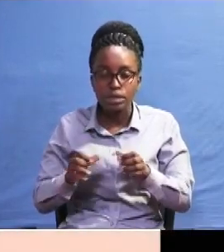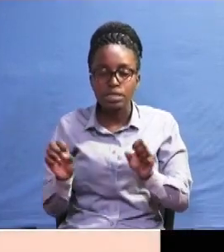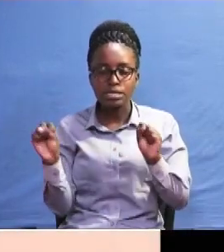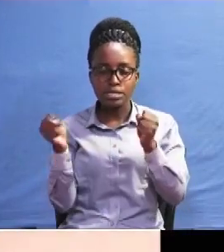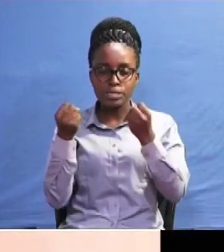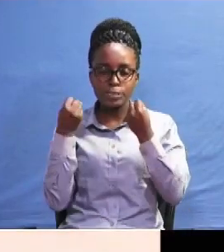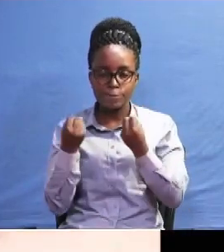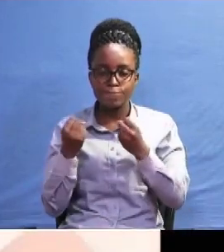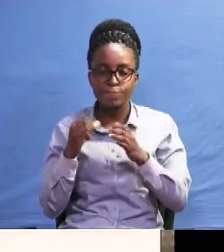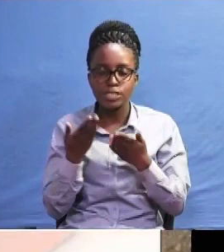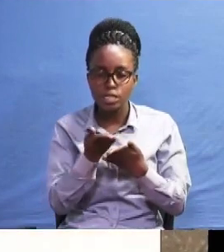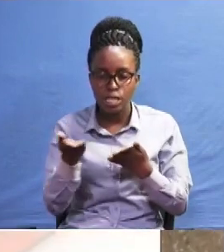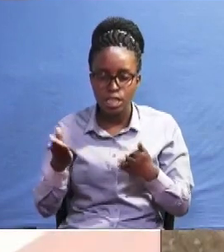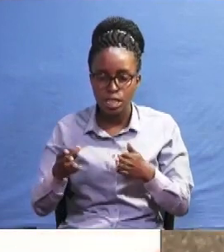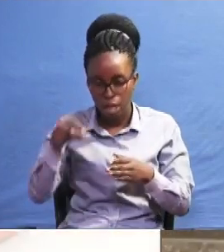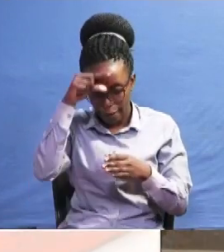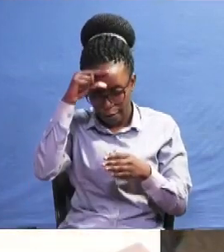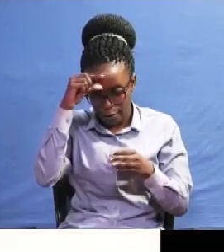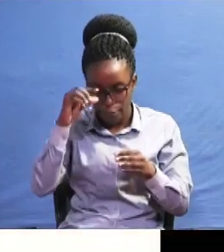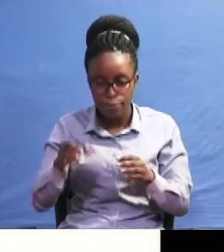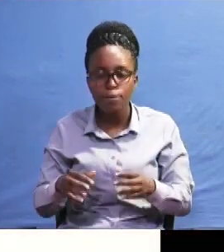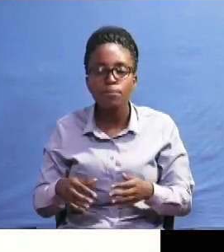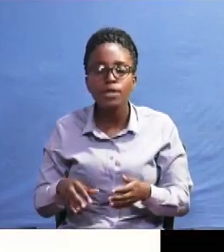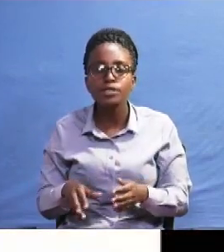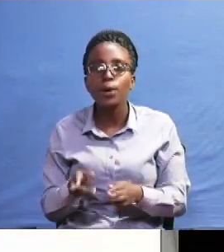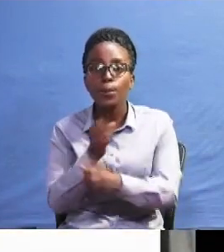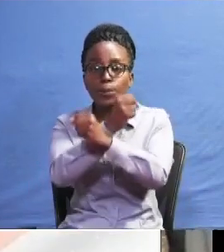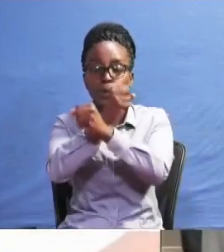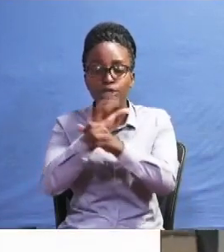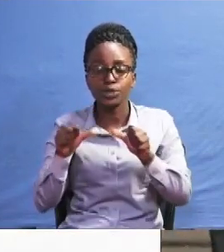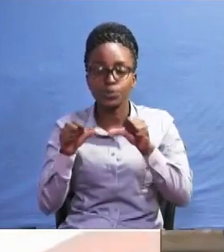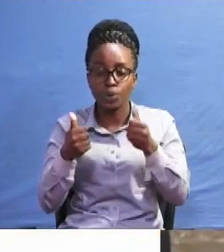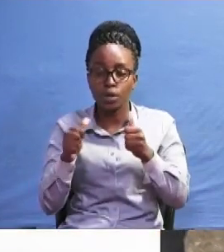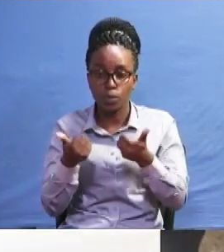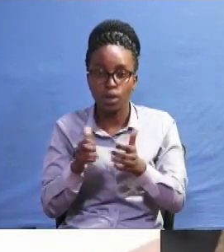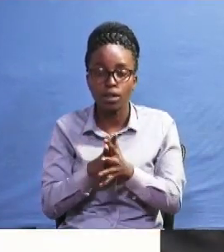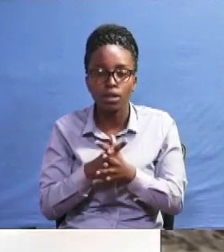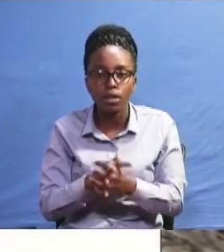waathiriwa, kama ahadi ya serikali kulinda maisha na mali ya Wakenya wote.